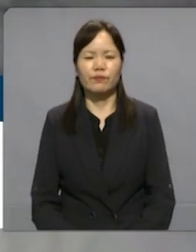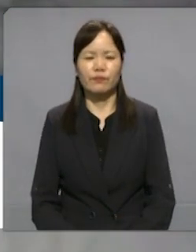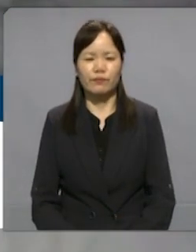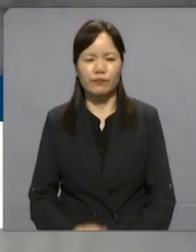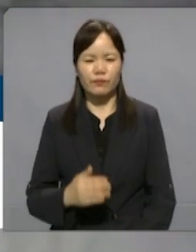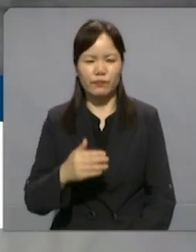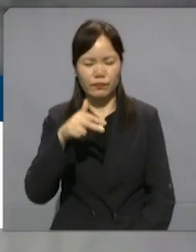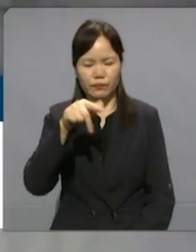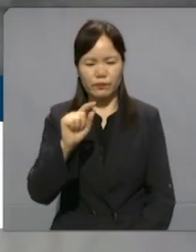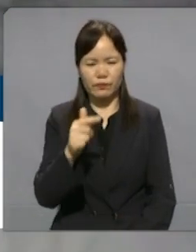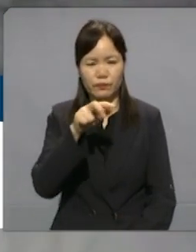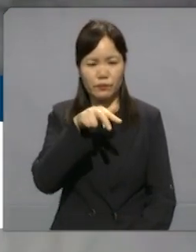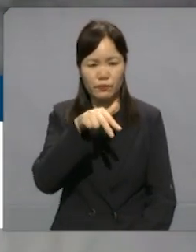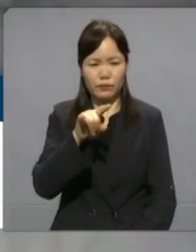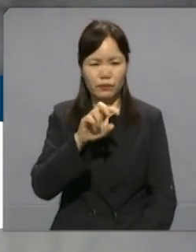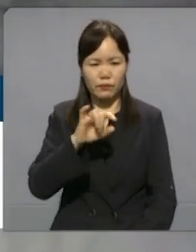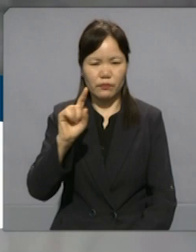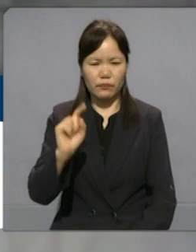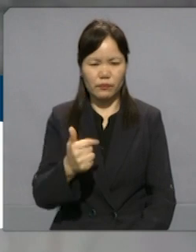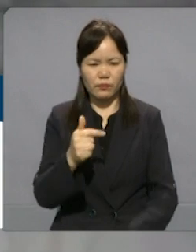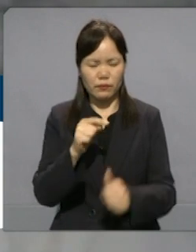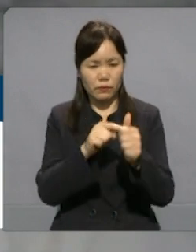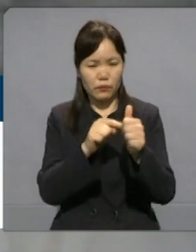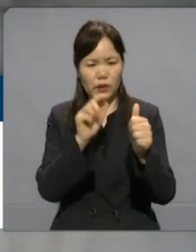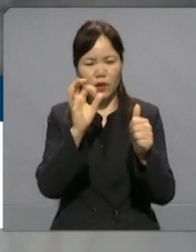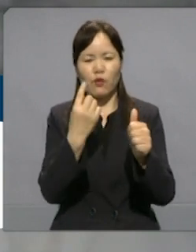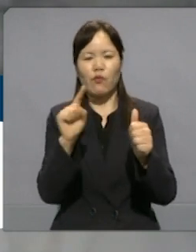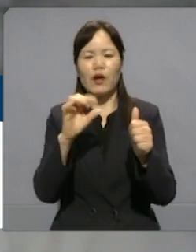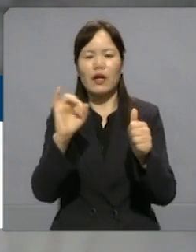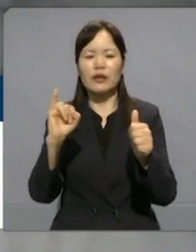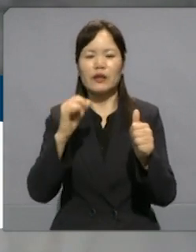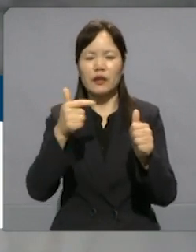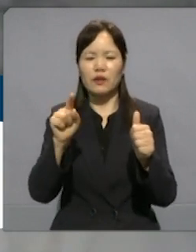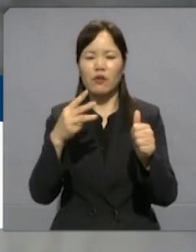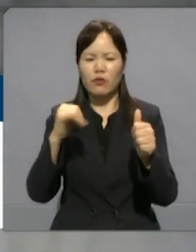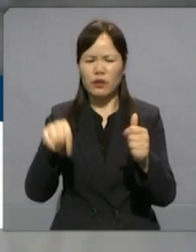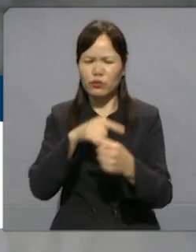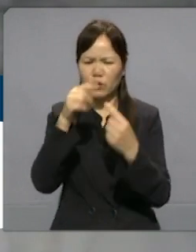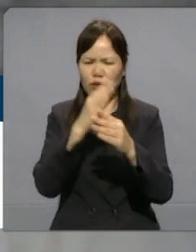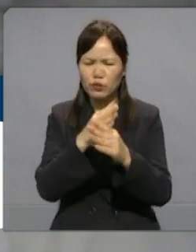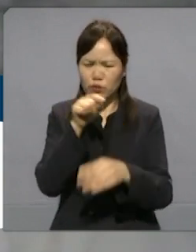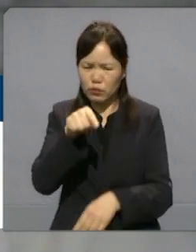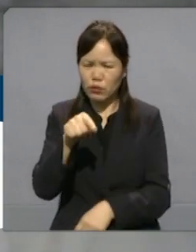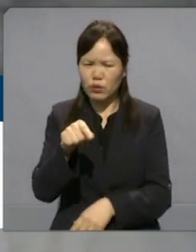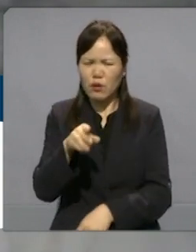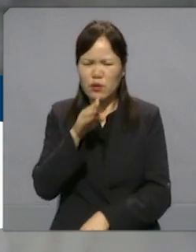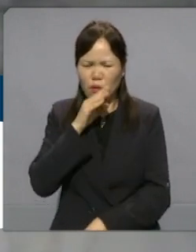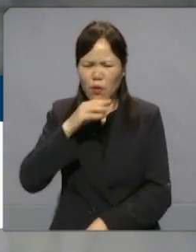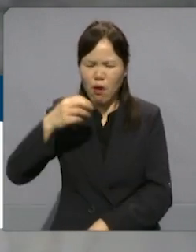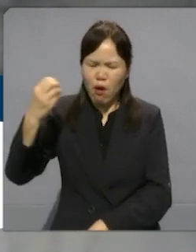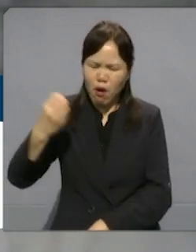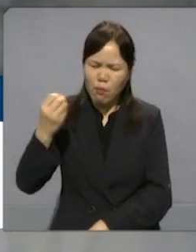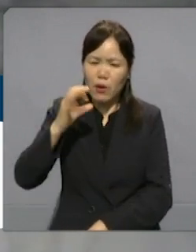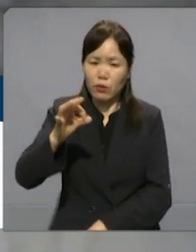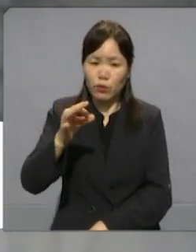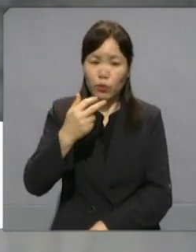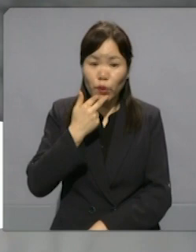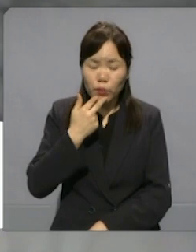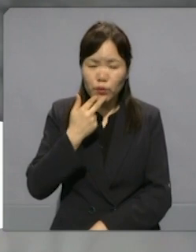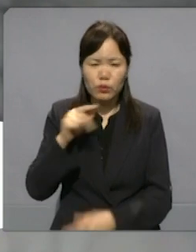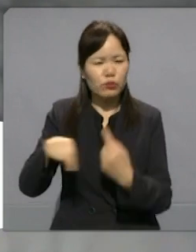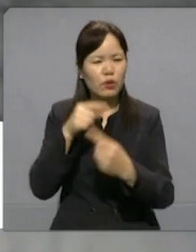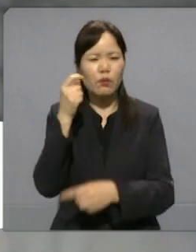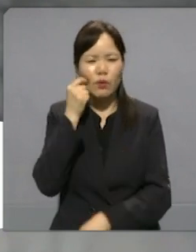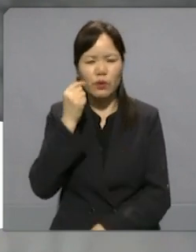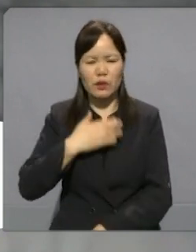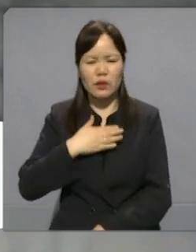전 재만 씨입니다. 와이너리를 운영하고 있습니다. 와이너리는 정말 천문학적인 돈을 가진 자가 아니고선 들어갈 수 없는 사업 분야입니다. 제